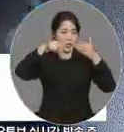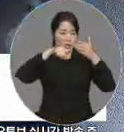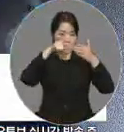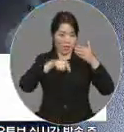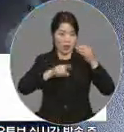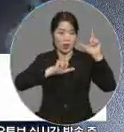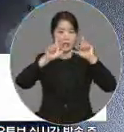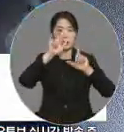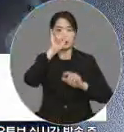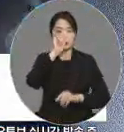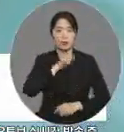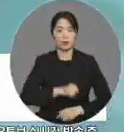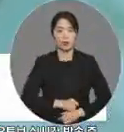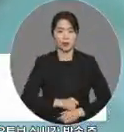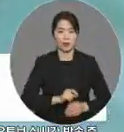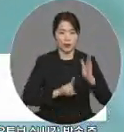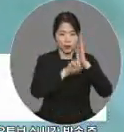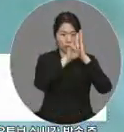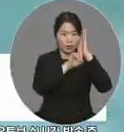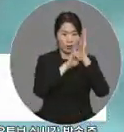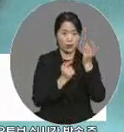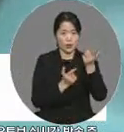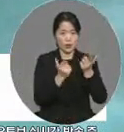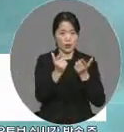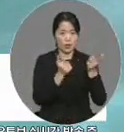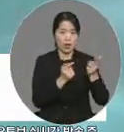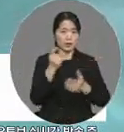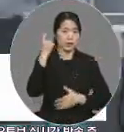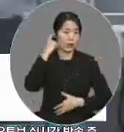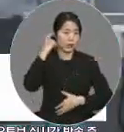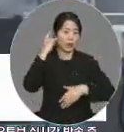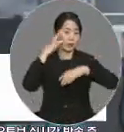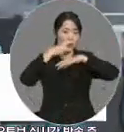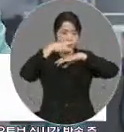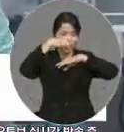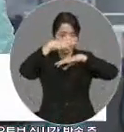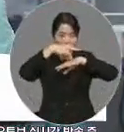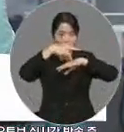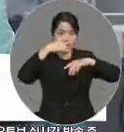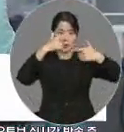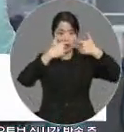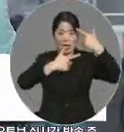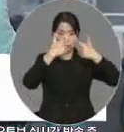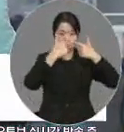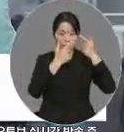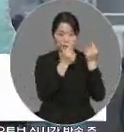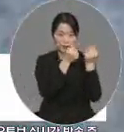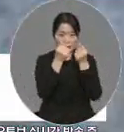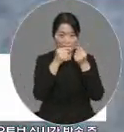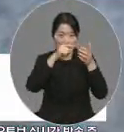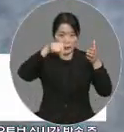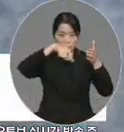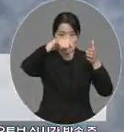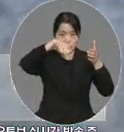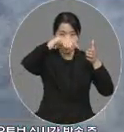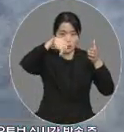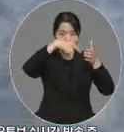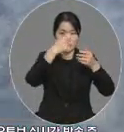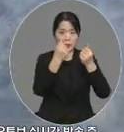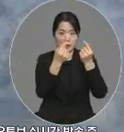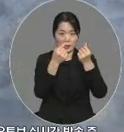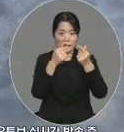수정란이 부화할 때 수온을 조절해 이석, 즉 깃속뼈의 나무의 나이테와 같은 고유한 무늬를 만든 겁니다.